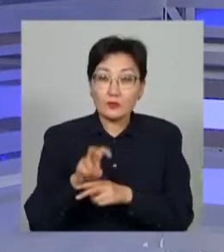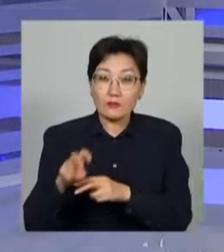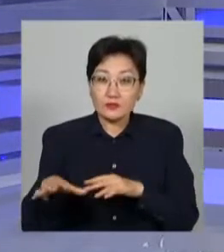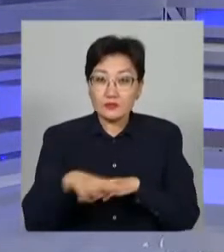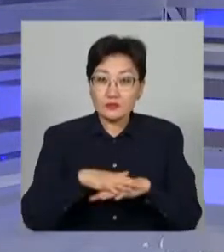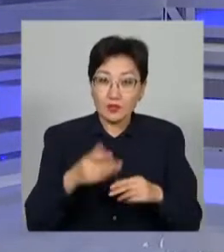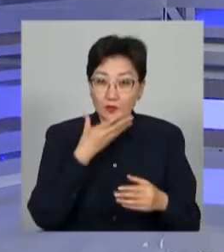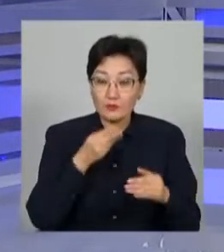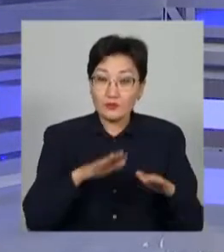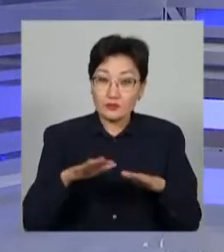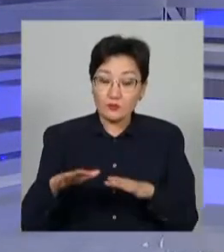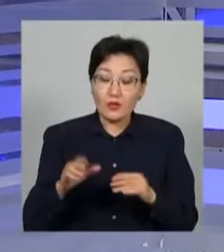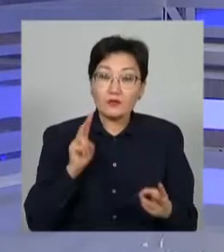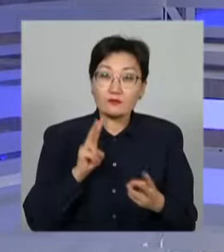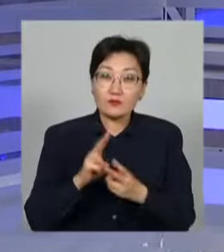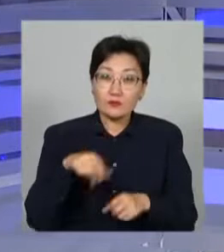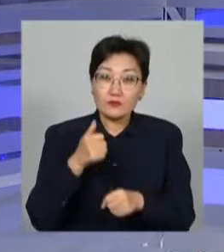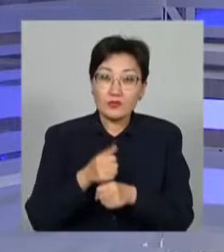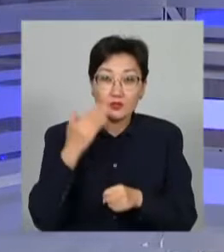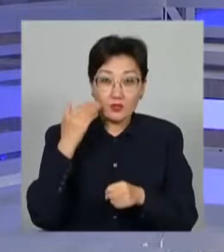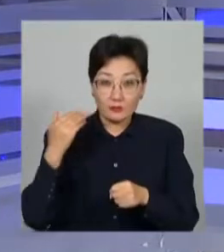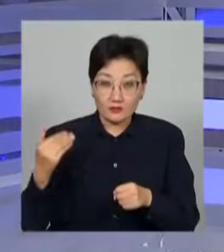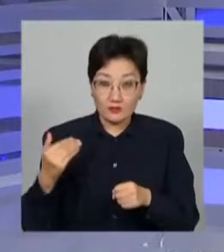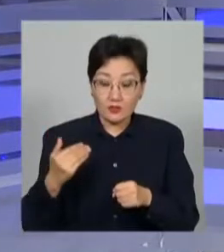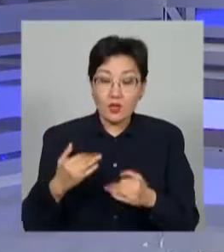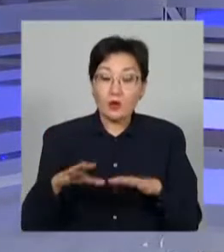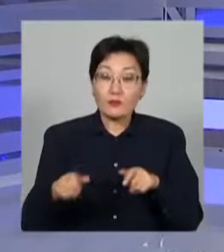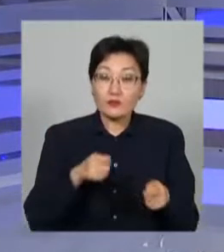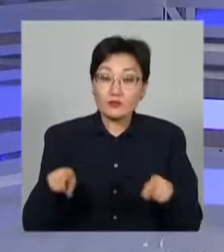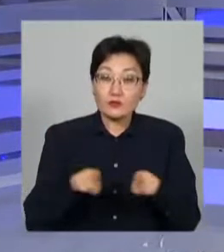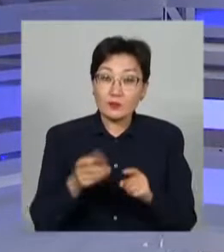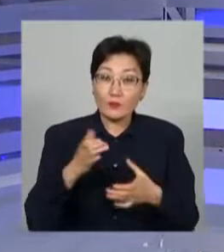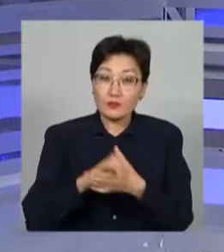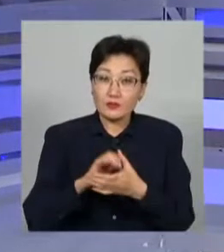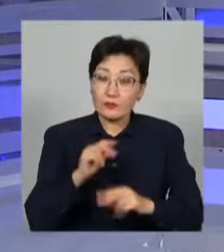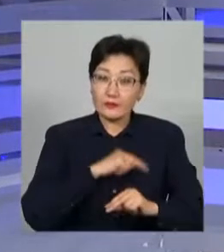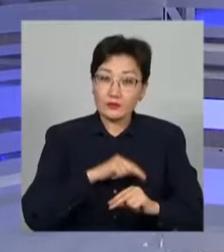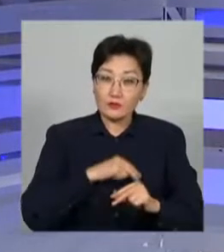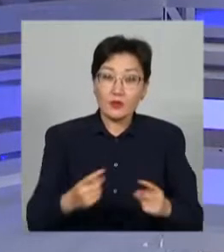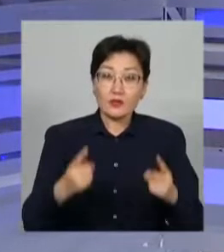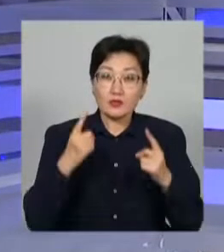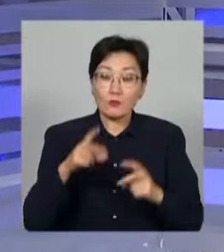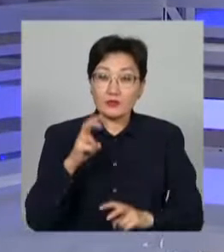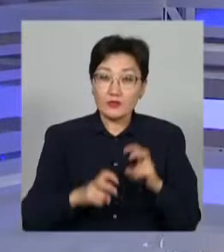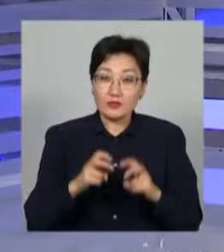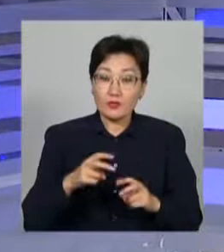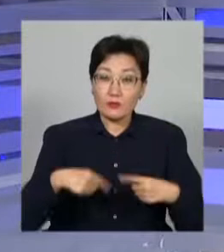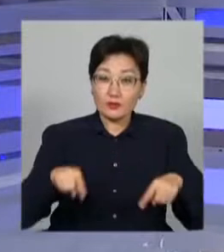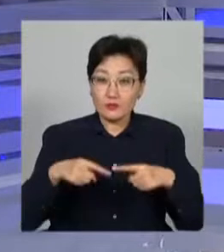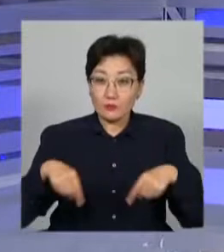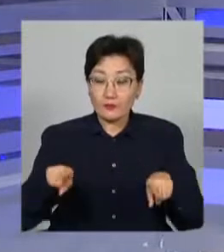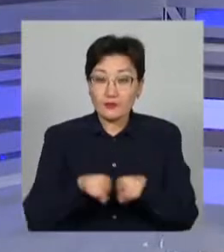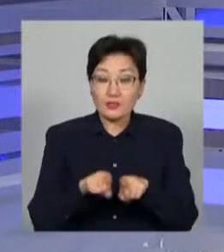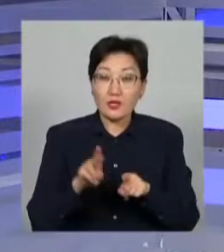местные достопримечательности и встретился с главой Татарстана. Президент также ознакомился с работой крупных промышленных предприятий,